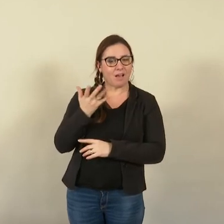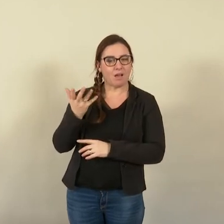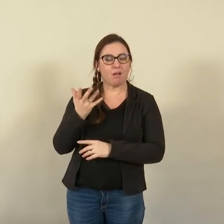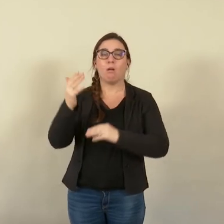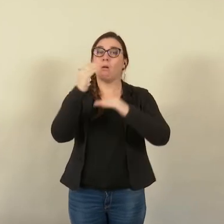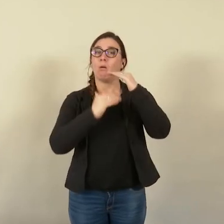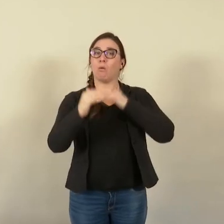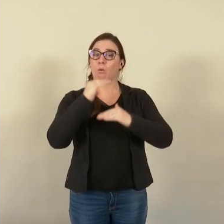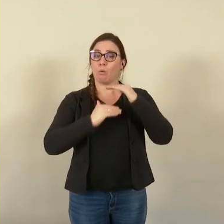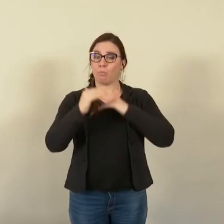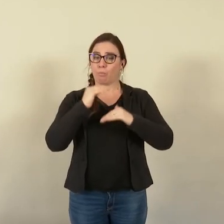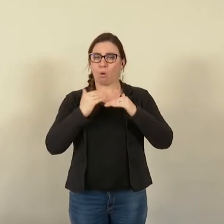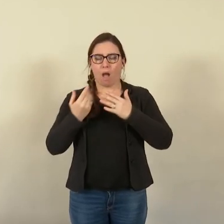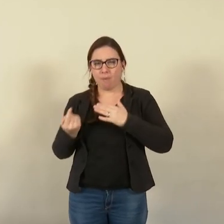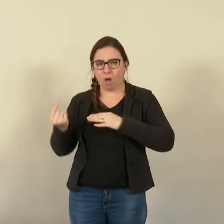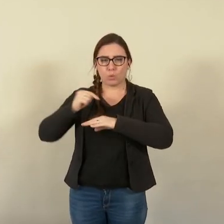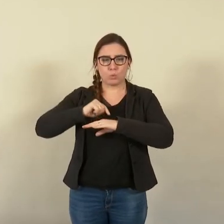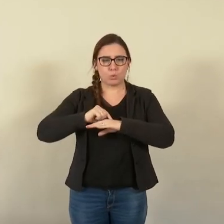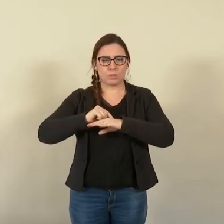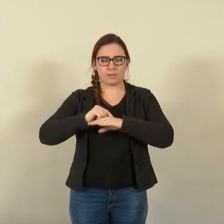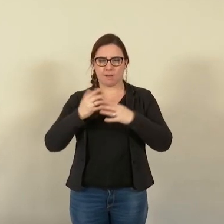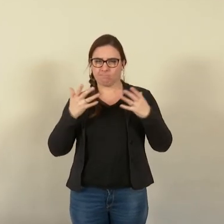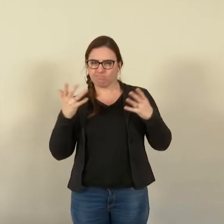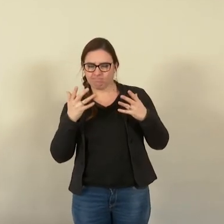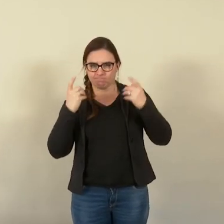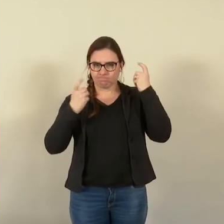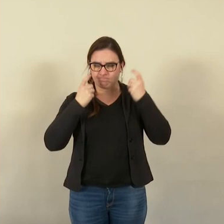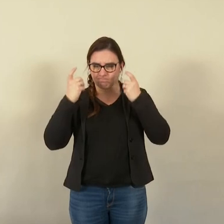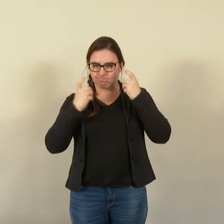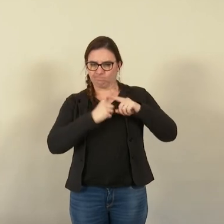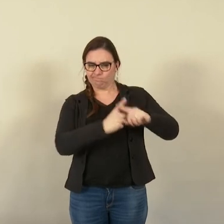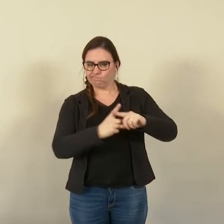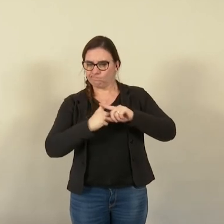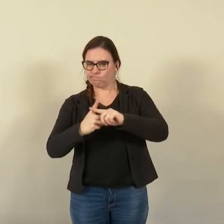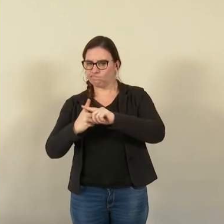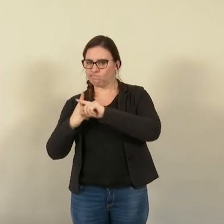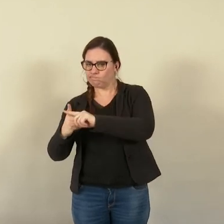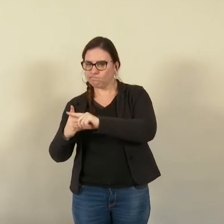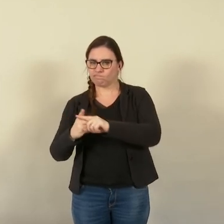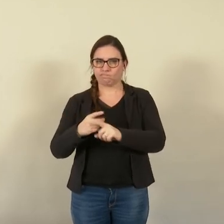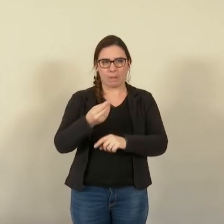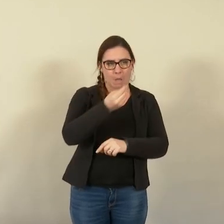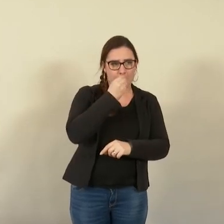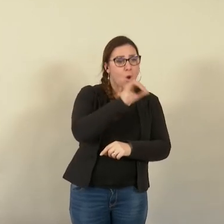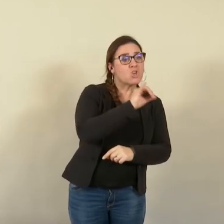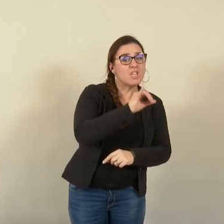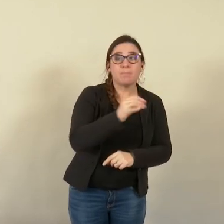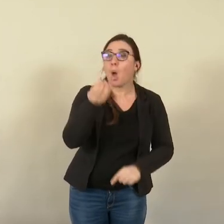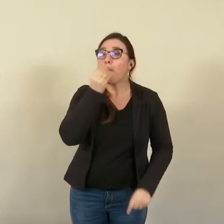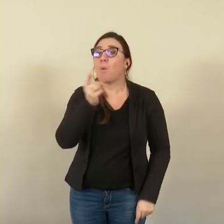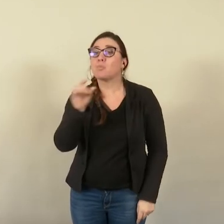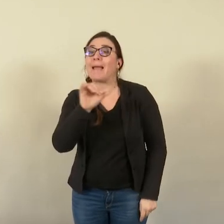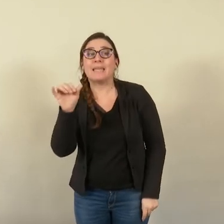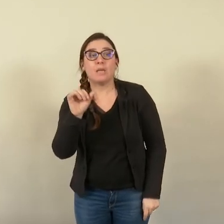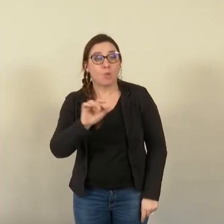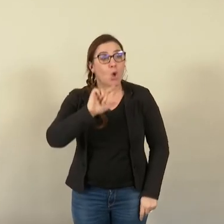programme dont dès le début ont été pointé les questions liées à qui a mangé qui a pas mangé est-ce qu'il va falloir faire